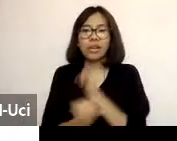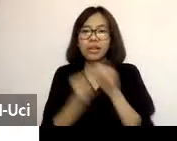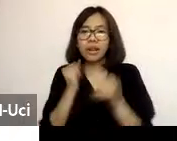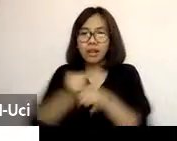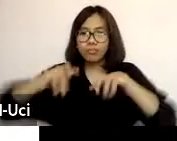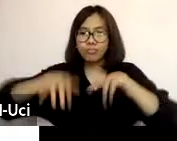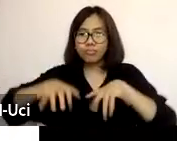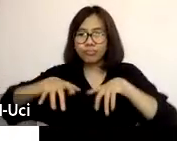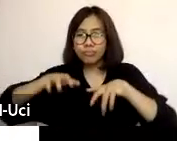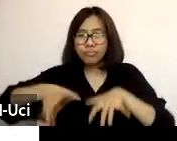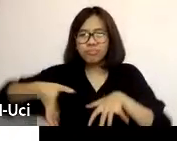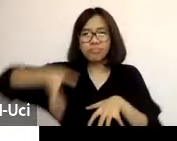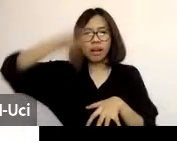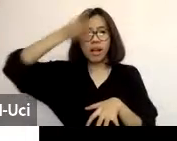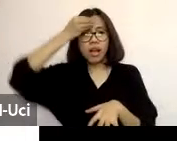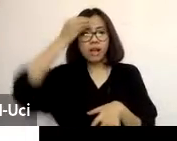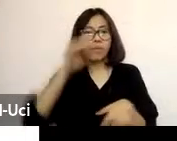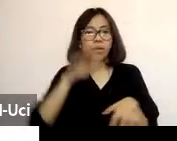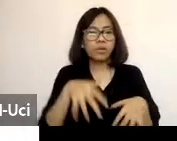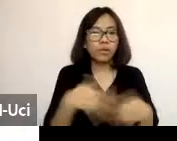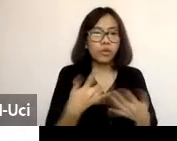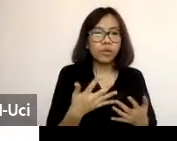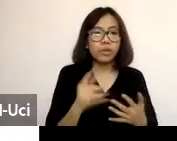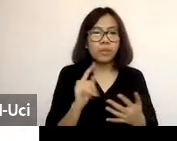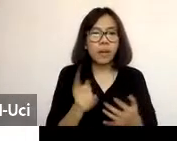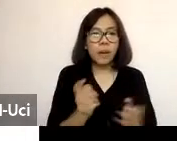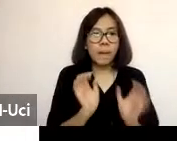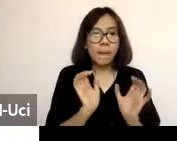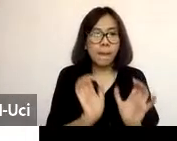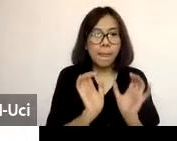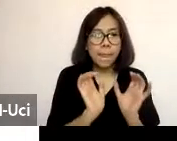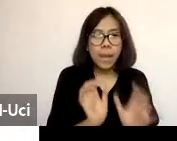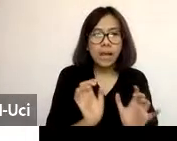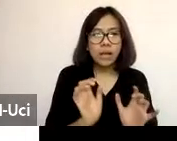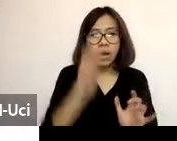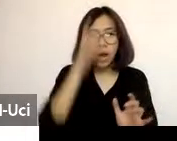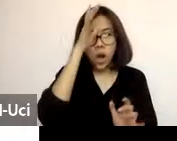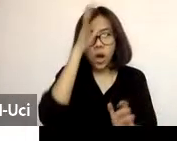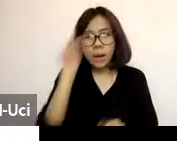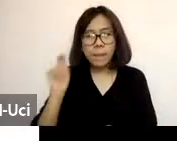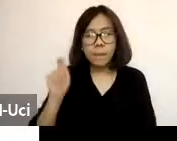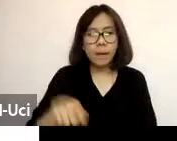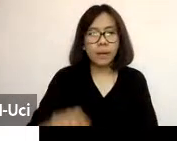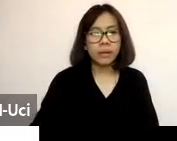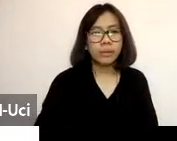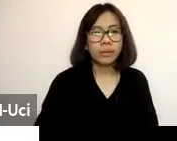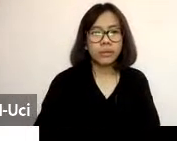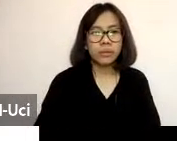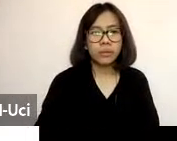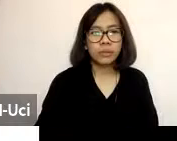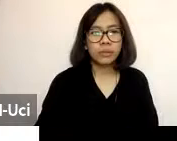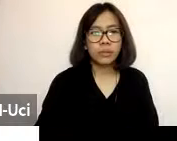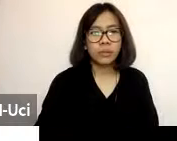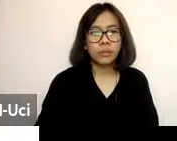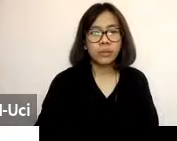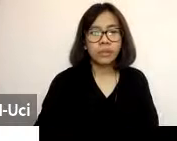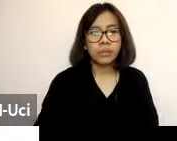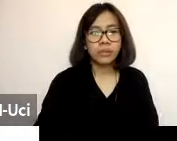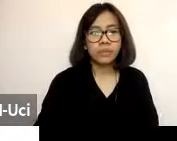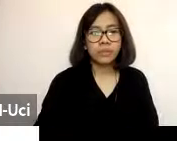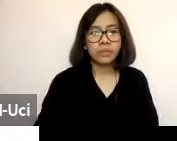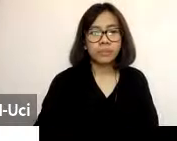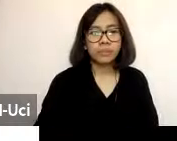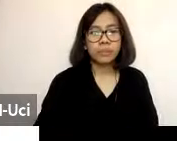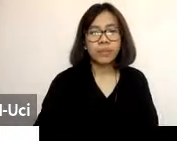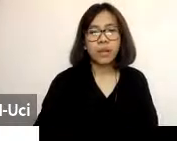dan type c-nya telah lunas pun kita semua dan 350 juta pemegang Handphone ini lebih banyak